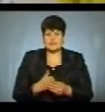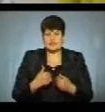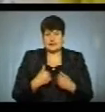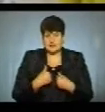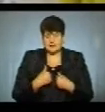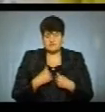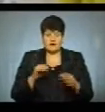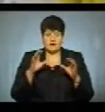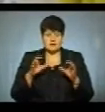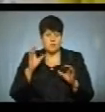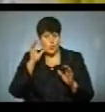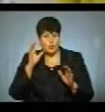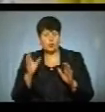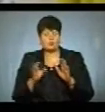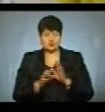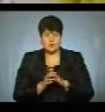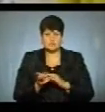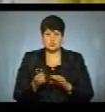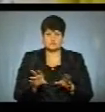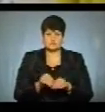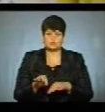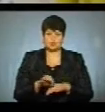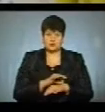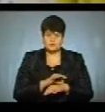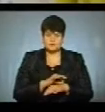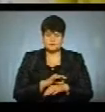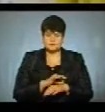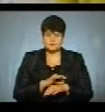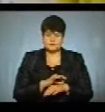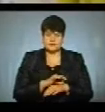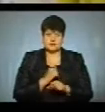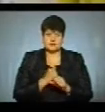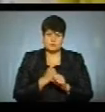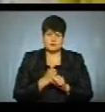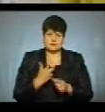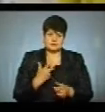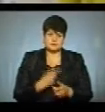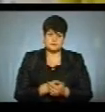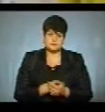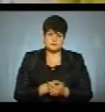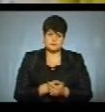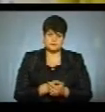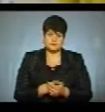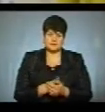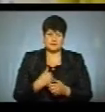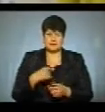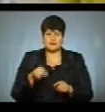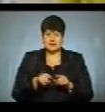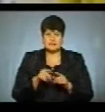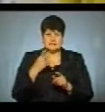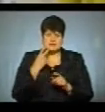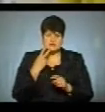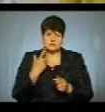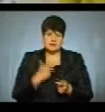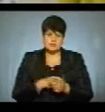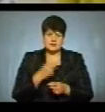як законопослушна, прийшли з чоловіком і от зробили собі прививки. Ну, ми так завжди, ми